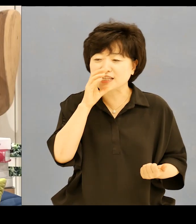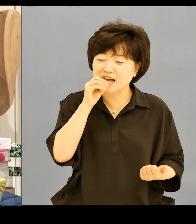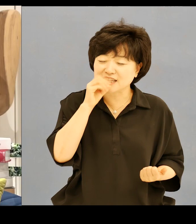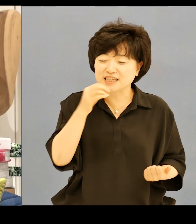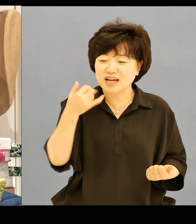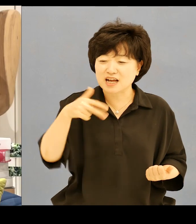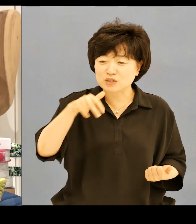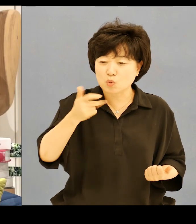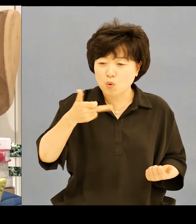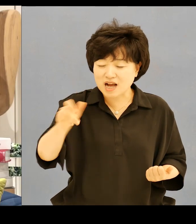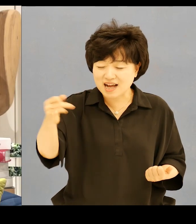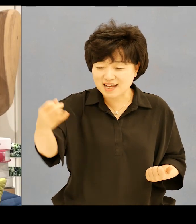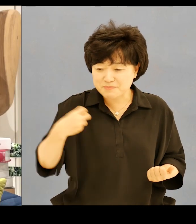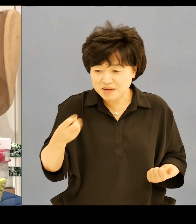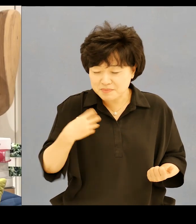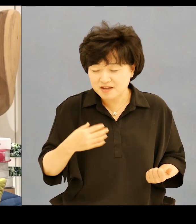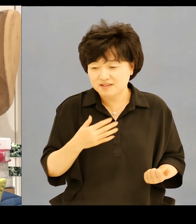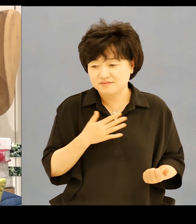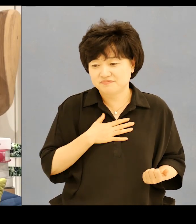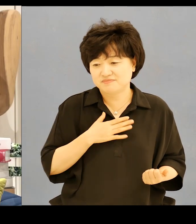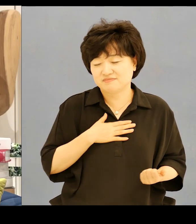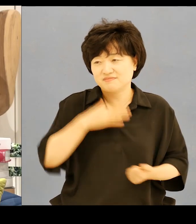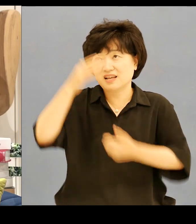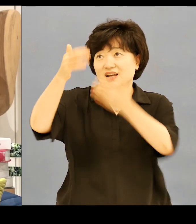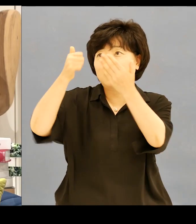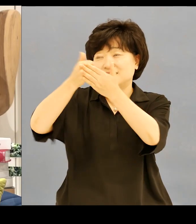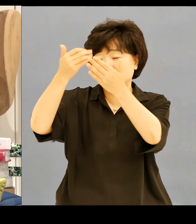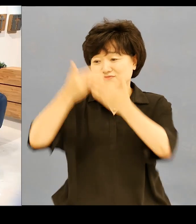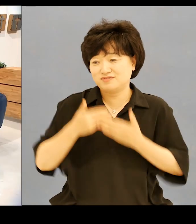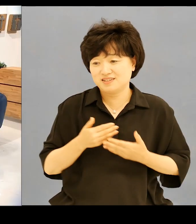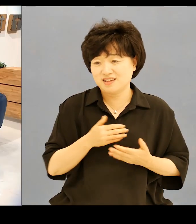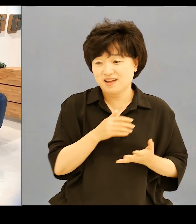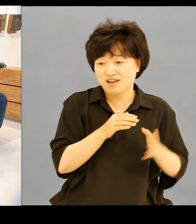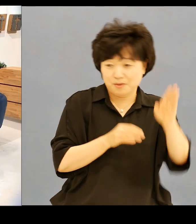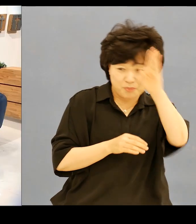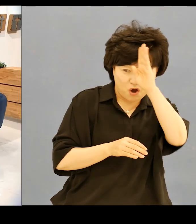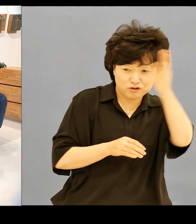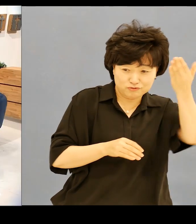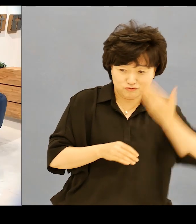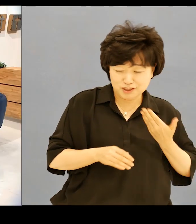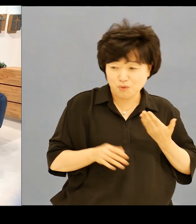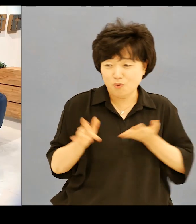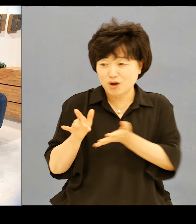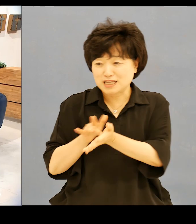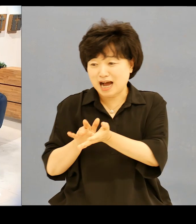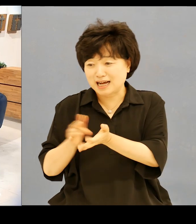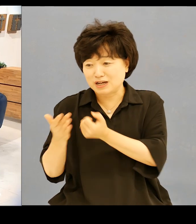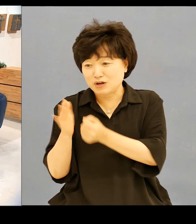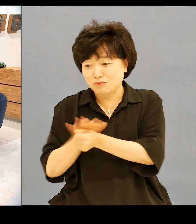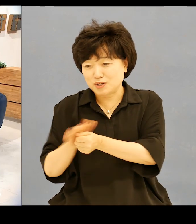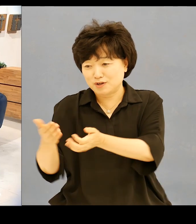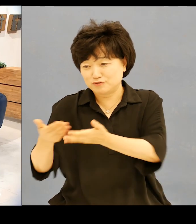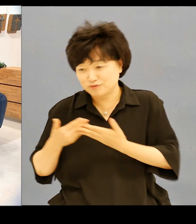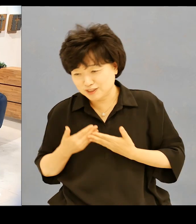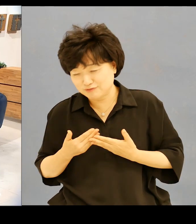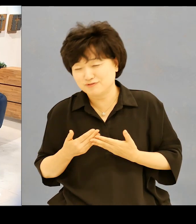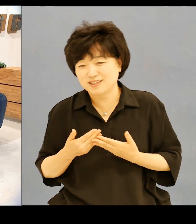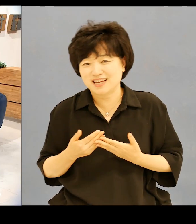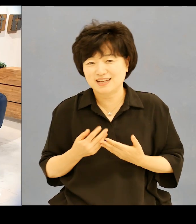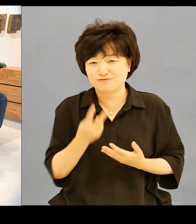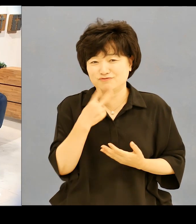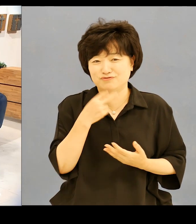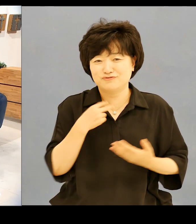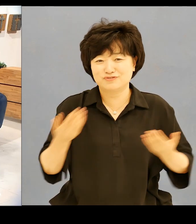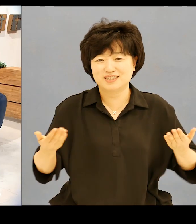얘기를 하는데 아, 하나님께서 병을 주시고 약을 주시는구나 막 그 생각이 막